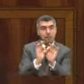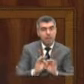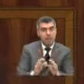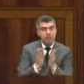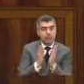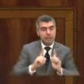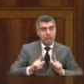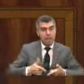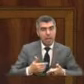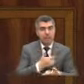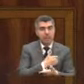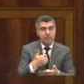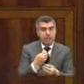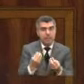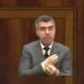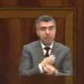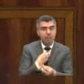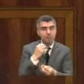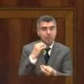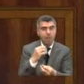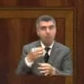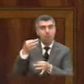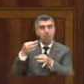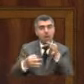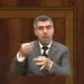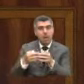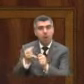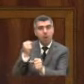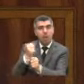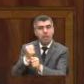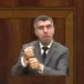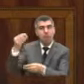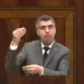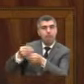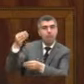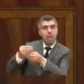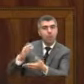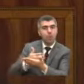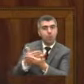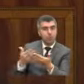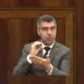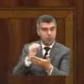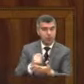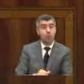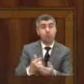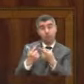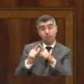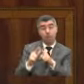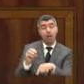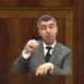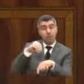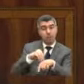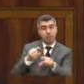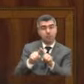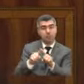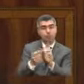والصحة والمحاكم والعمل عن بعد وتنزيل سياسة الدعم وتطوير آليات الرصد والتتبع، وكذلك مدى الاستفادة لخدمة